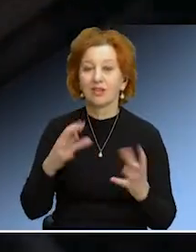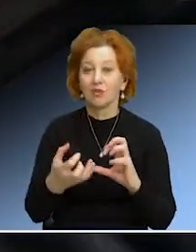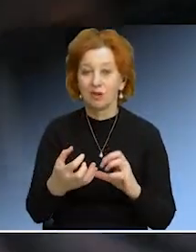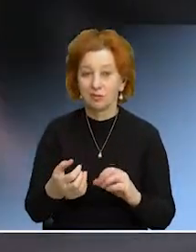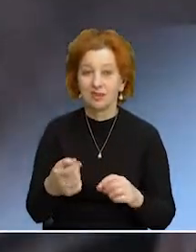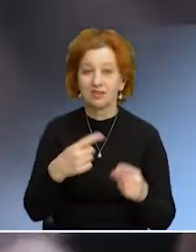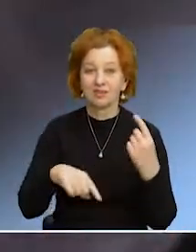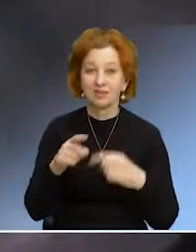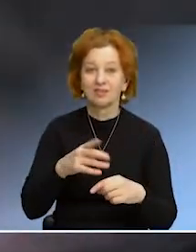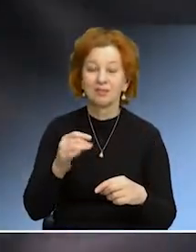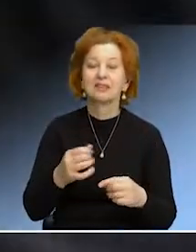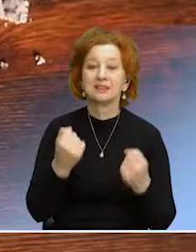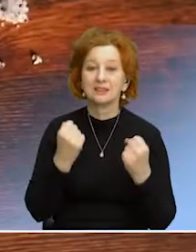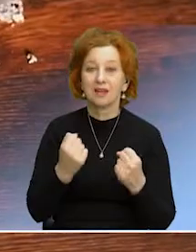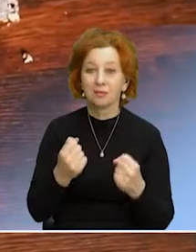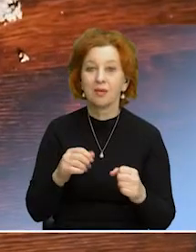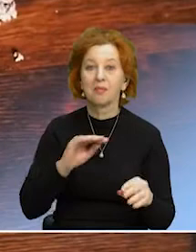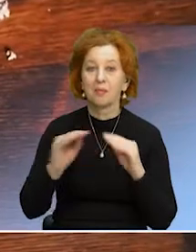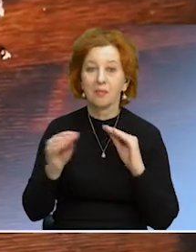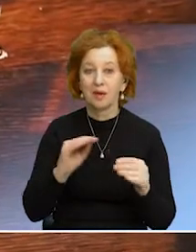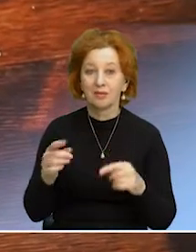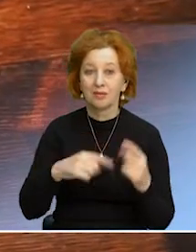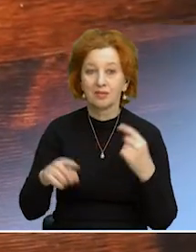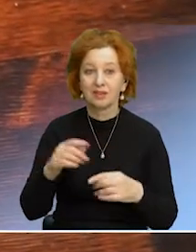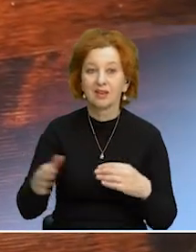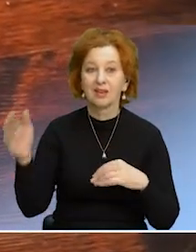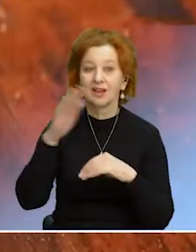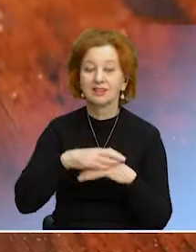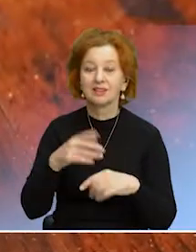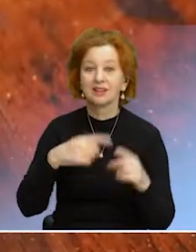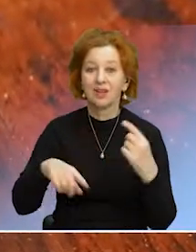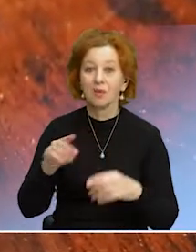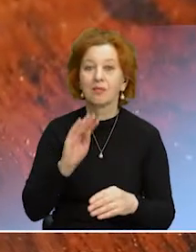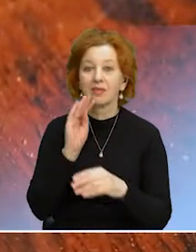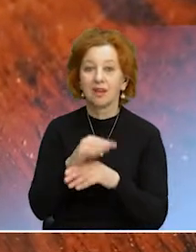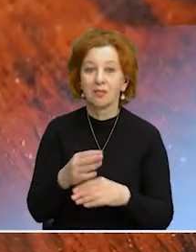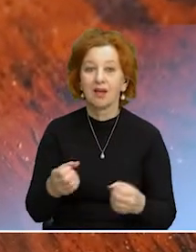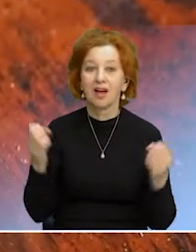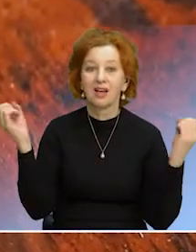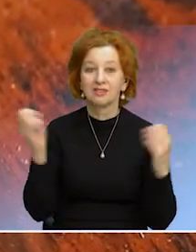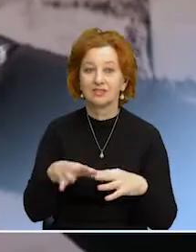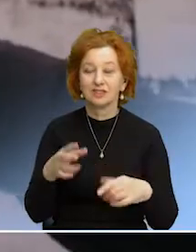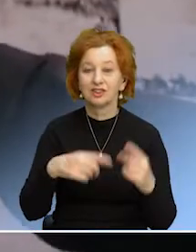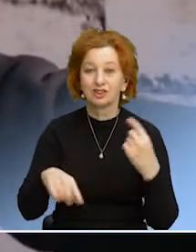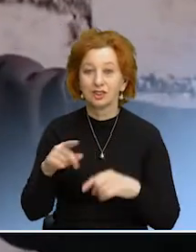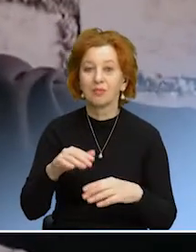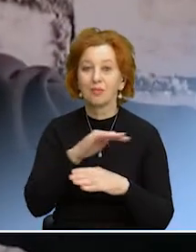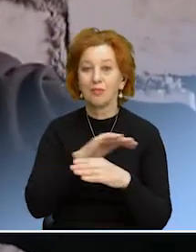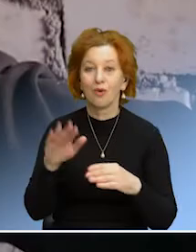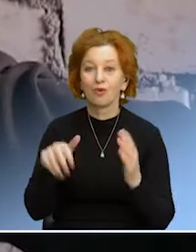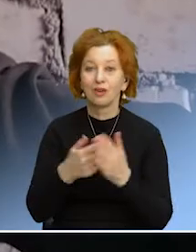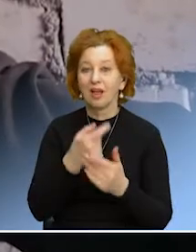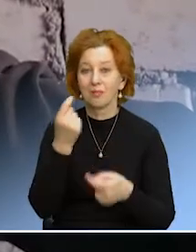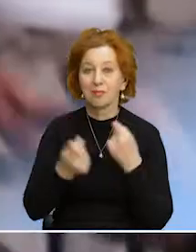могут деформироваться. Далее закрепляем мебельный щит. Над столом рекомендуем сделать дополнительное освещение и